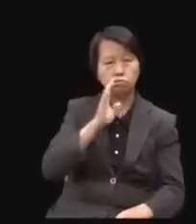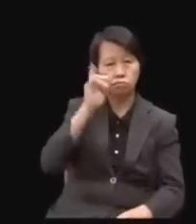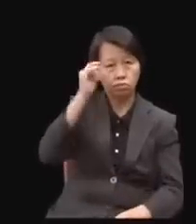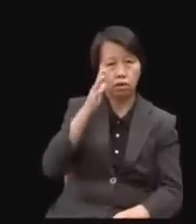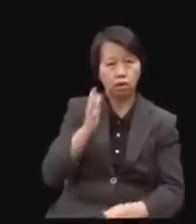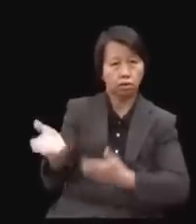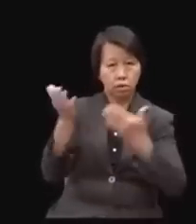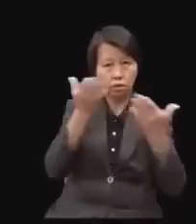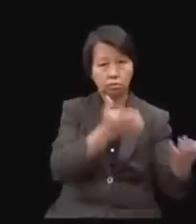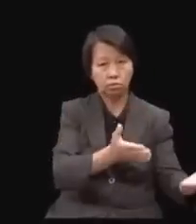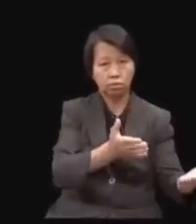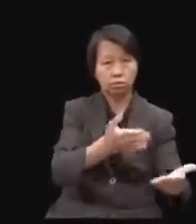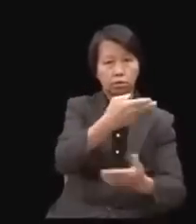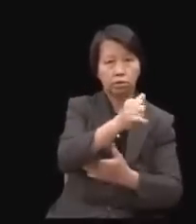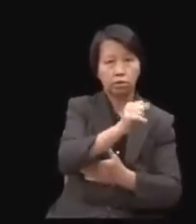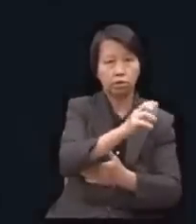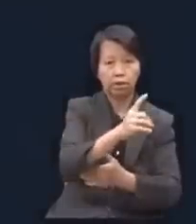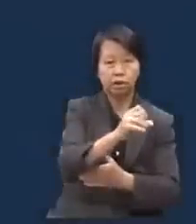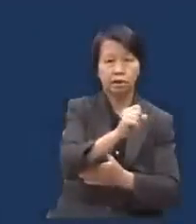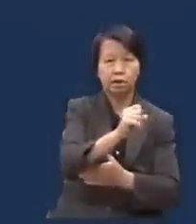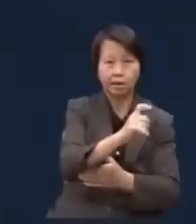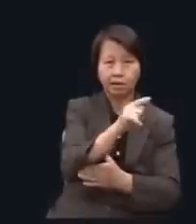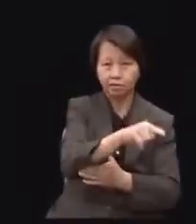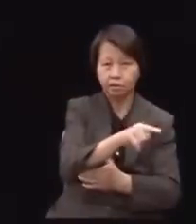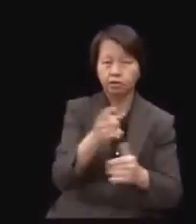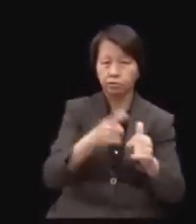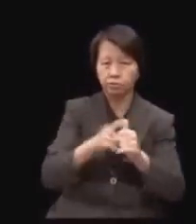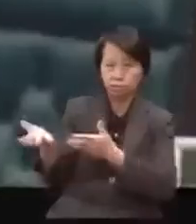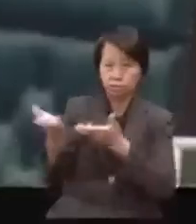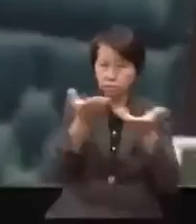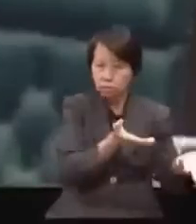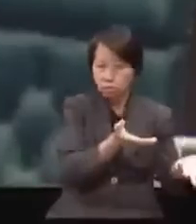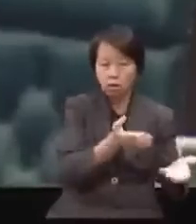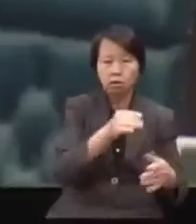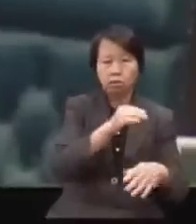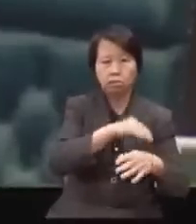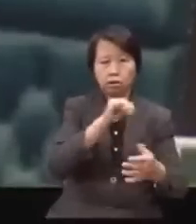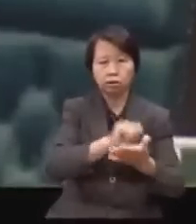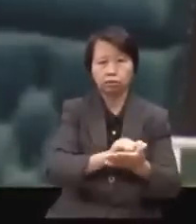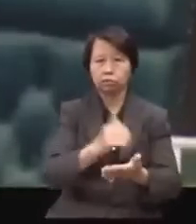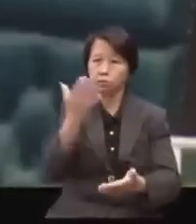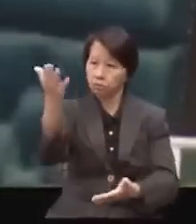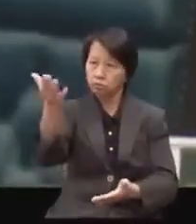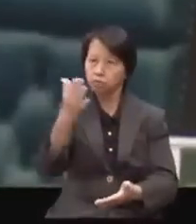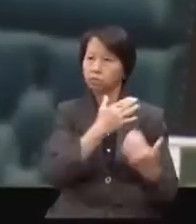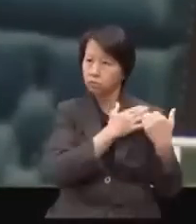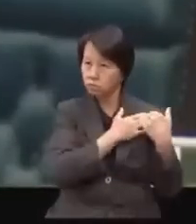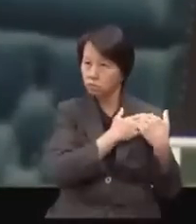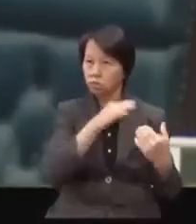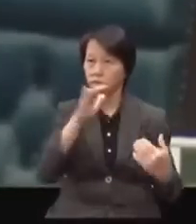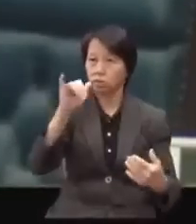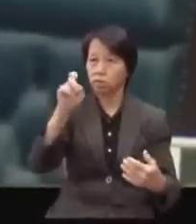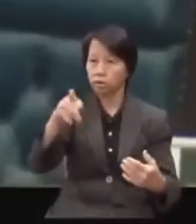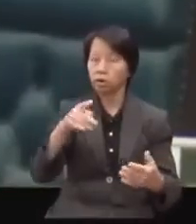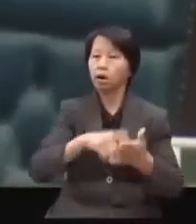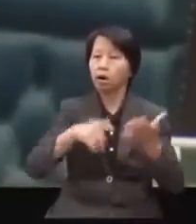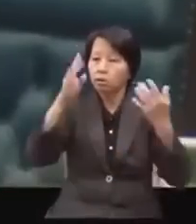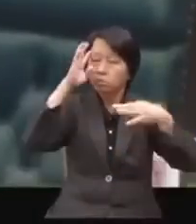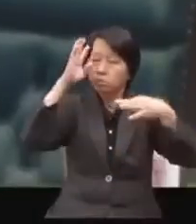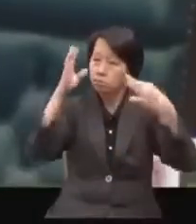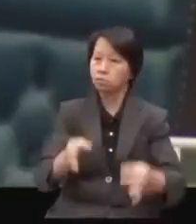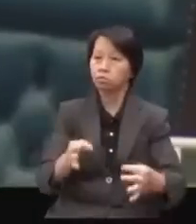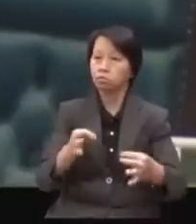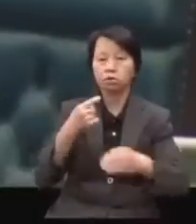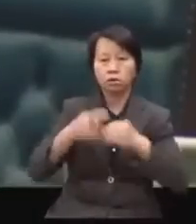merujuk kepada handset dulu jangan masih itu oleh yang betul Apakah keputusan yang dibuat